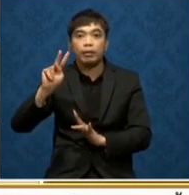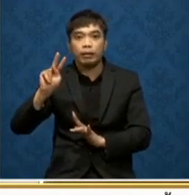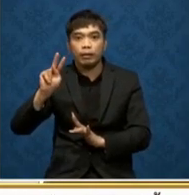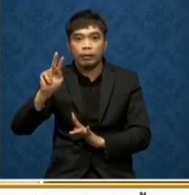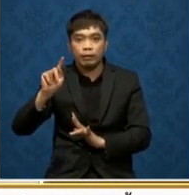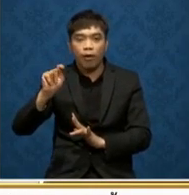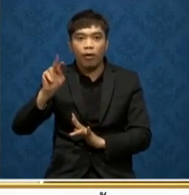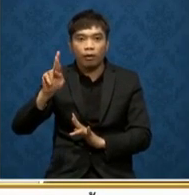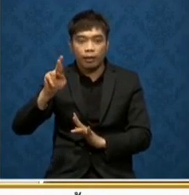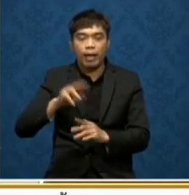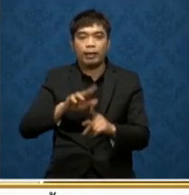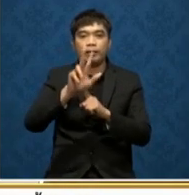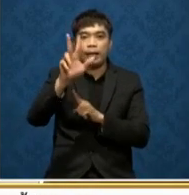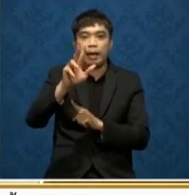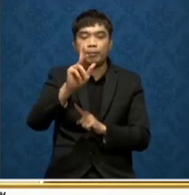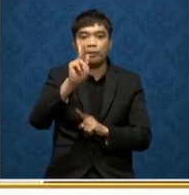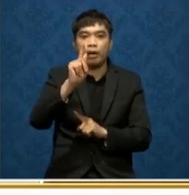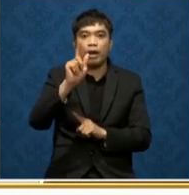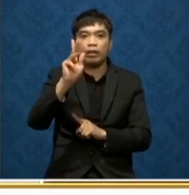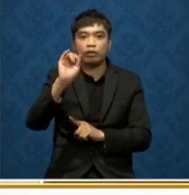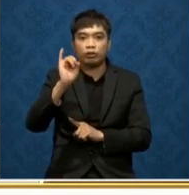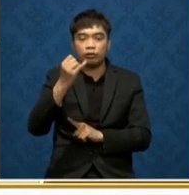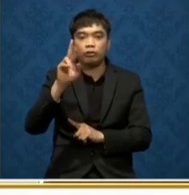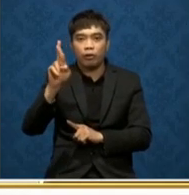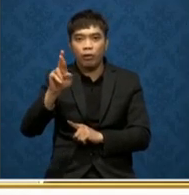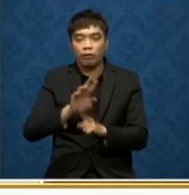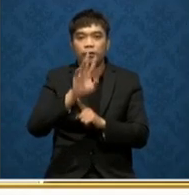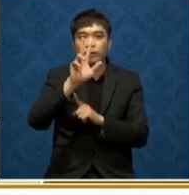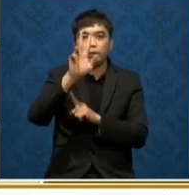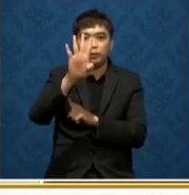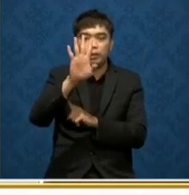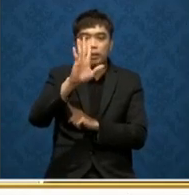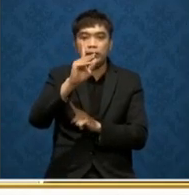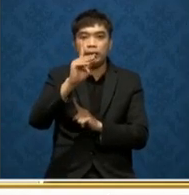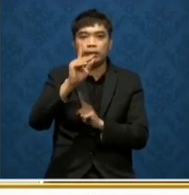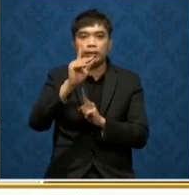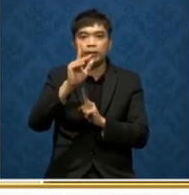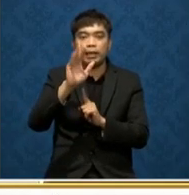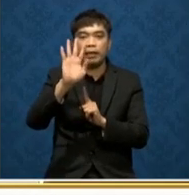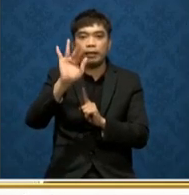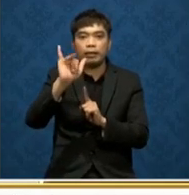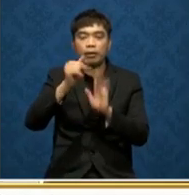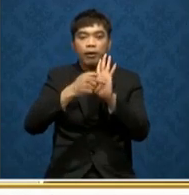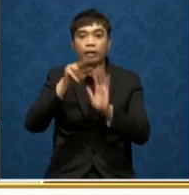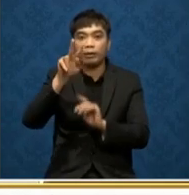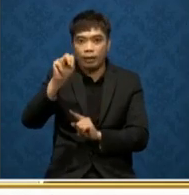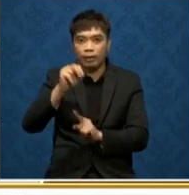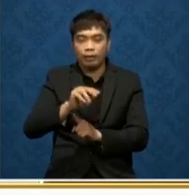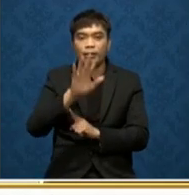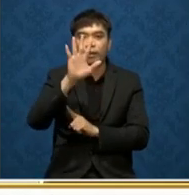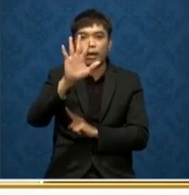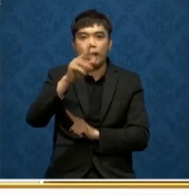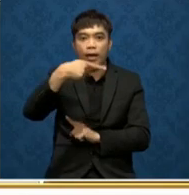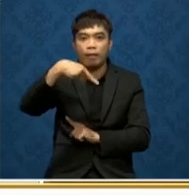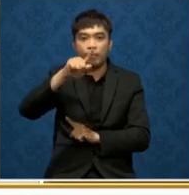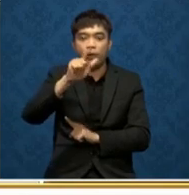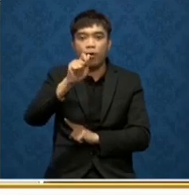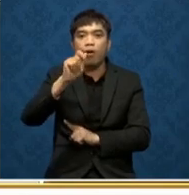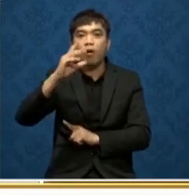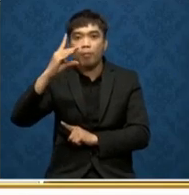ศรีชวะโนไทย 4. นายชยันเมืองสงห้านายปลอดประสบ